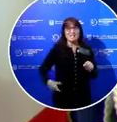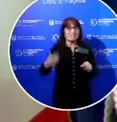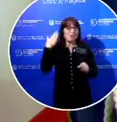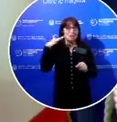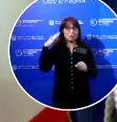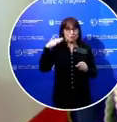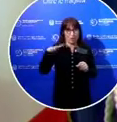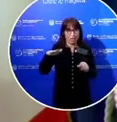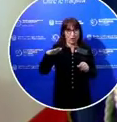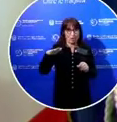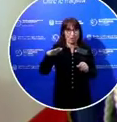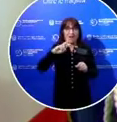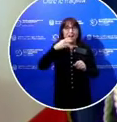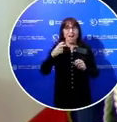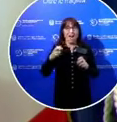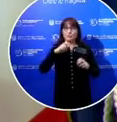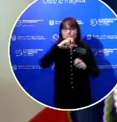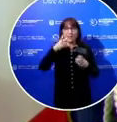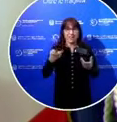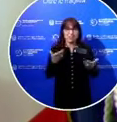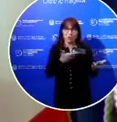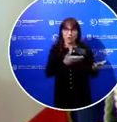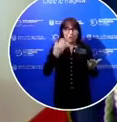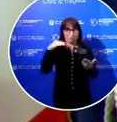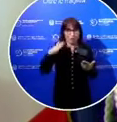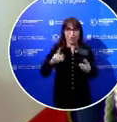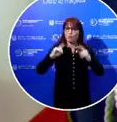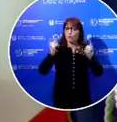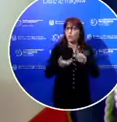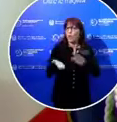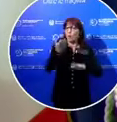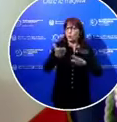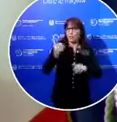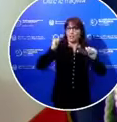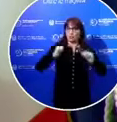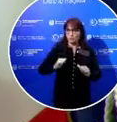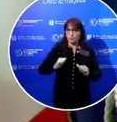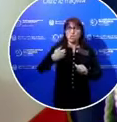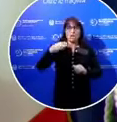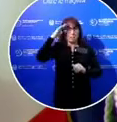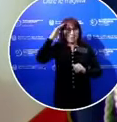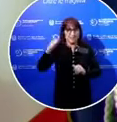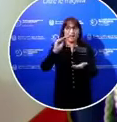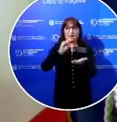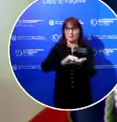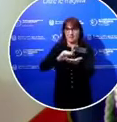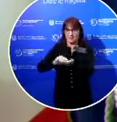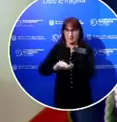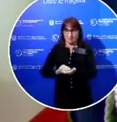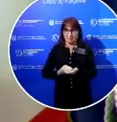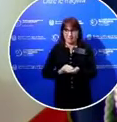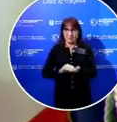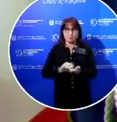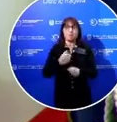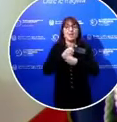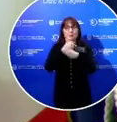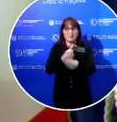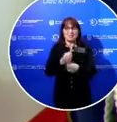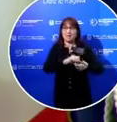Genova, l'Arcivescovo di Genova, tutte le autorità civili e militari presenti, i rappresentanti